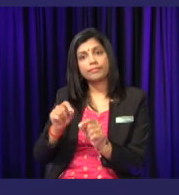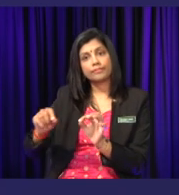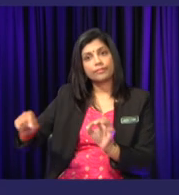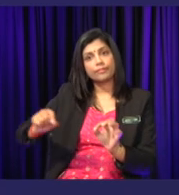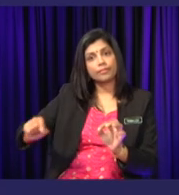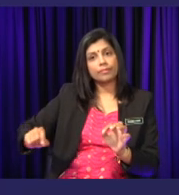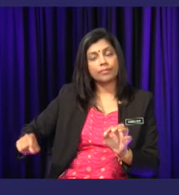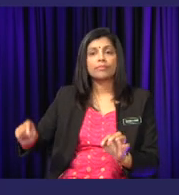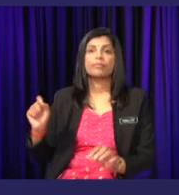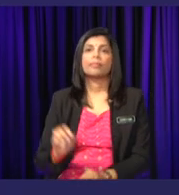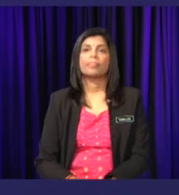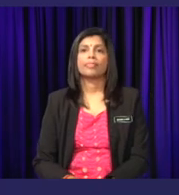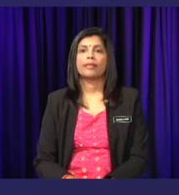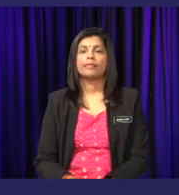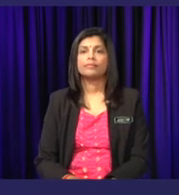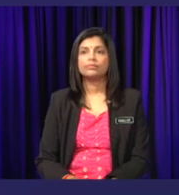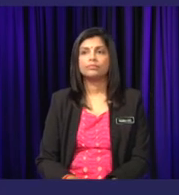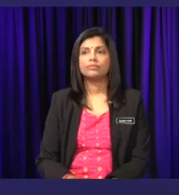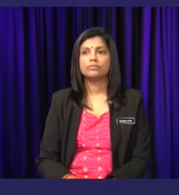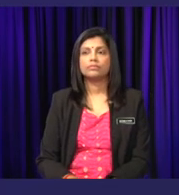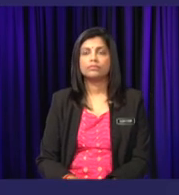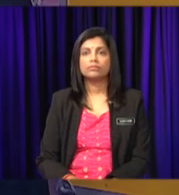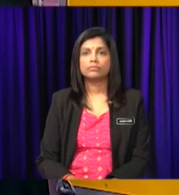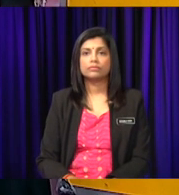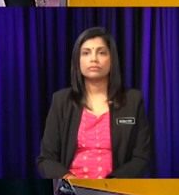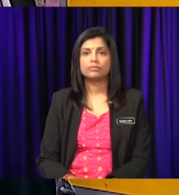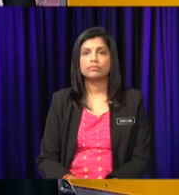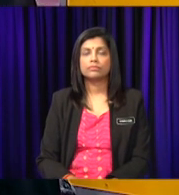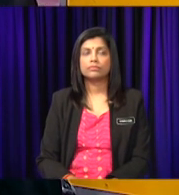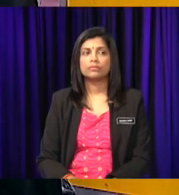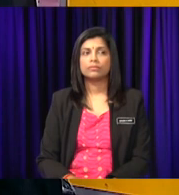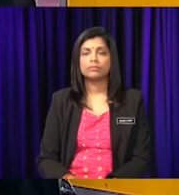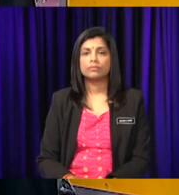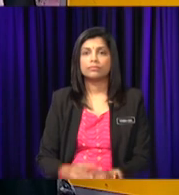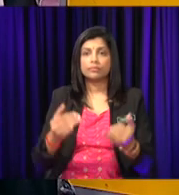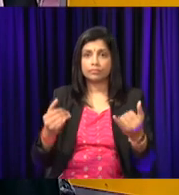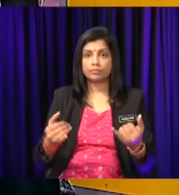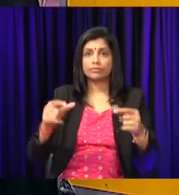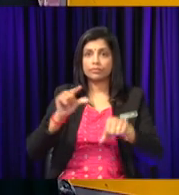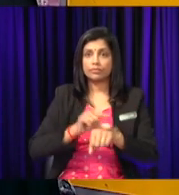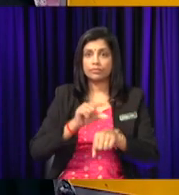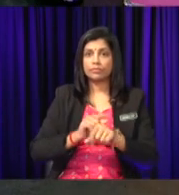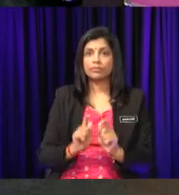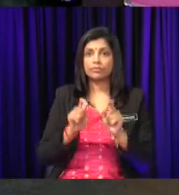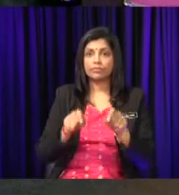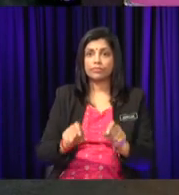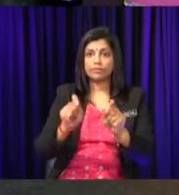nak Jawa soal dan keyboard ini dengan mengaplikasikan teknik ke cicak tadi